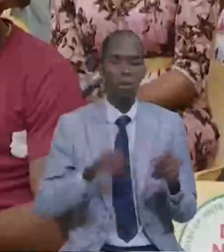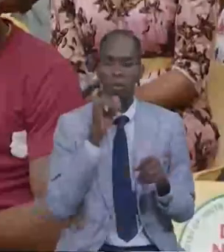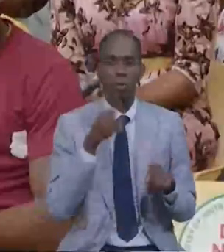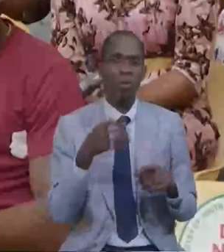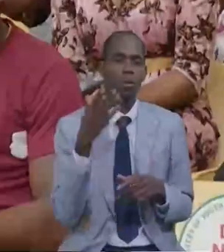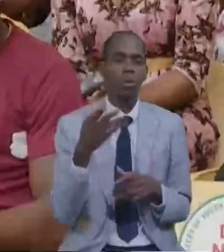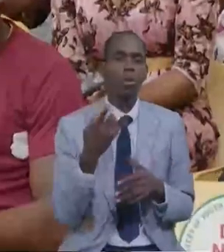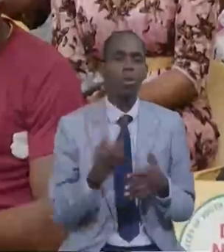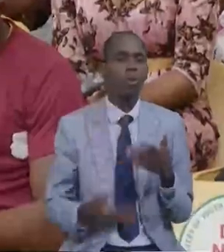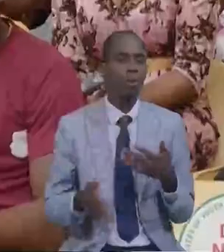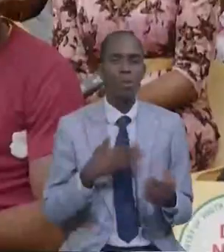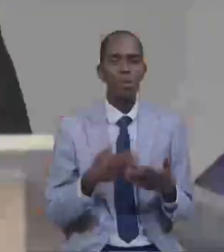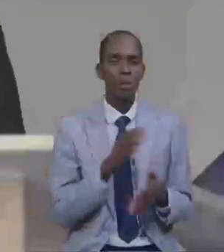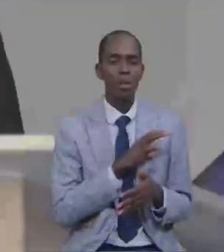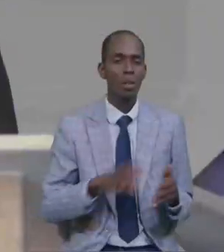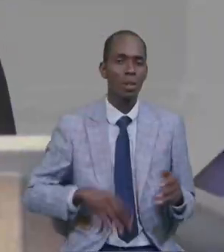à une femme,